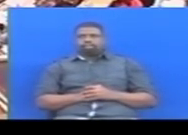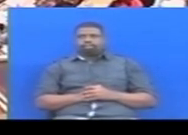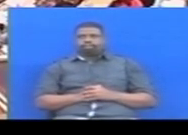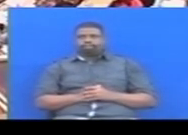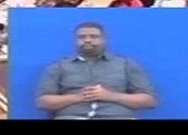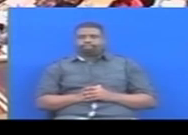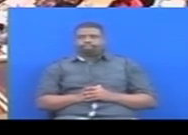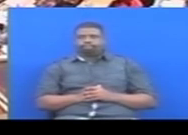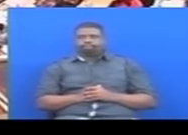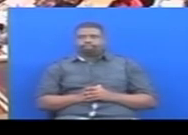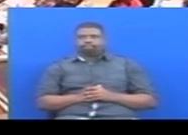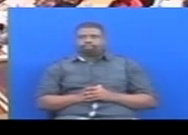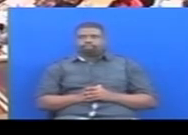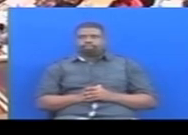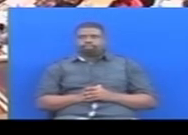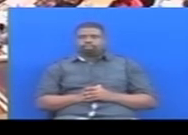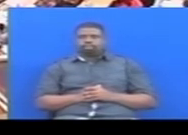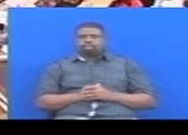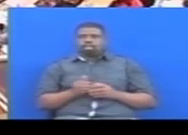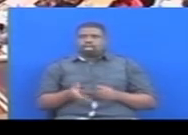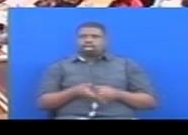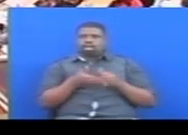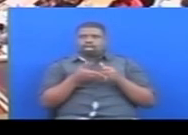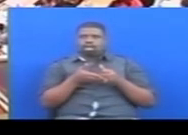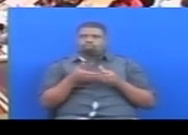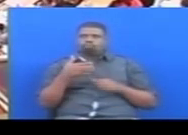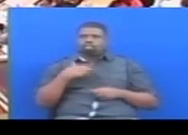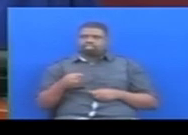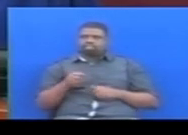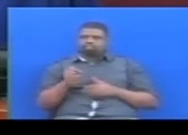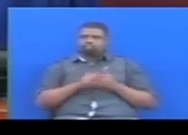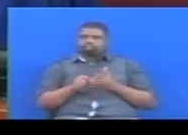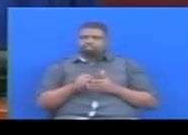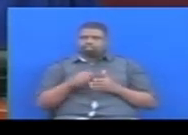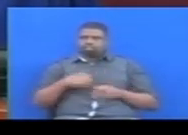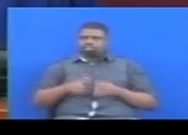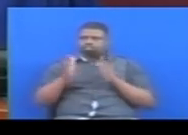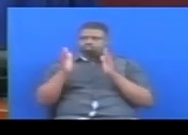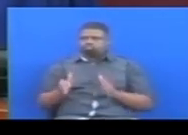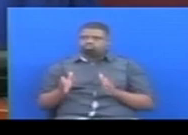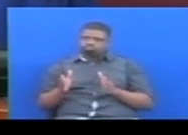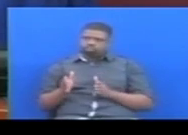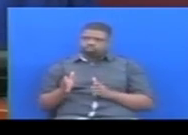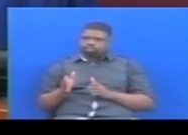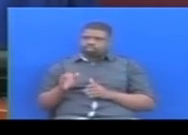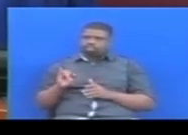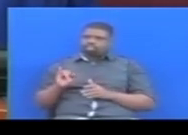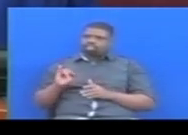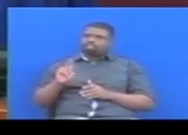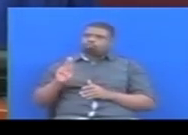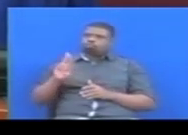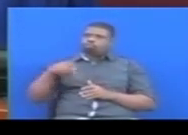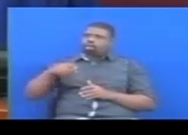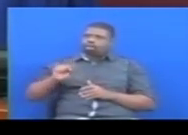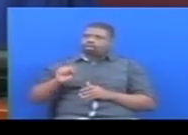Mheshimiwa Naibu Waziri Ofisi ya Waziri Mkuu, Mheshimiwa Ikupa Stella Alex.